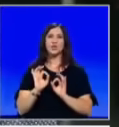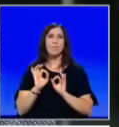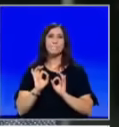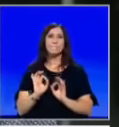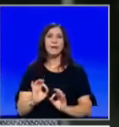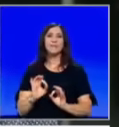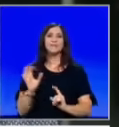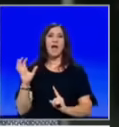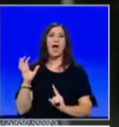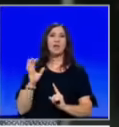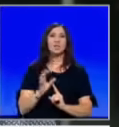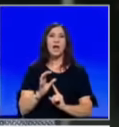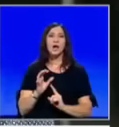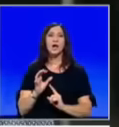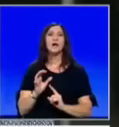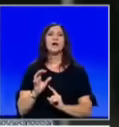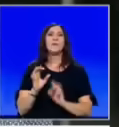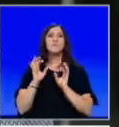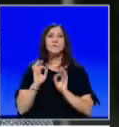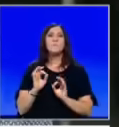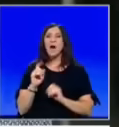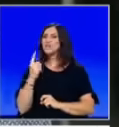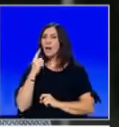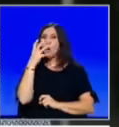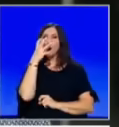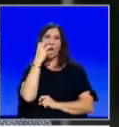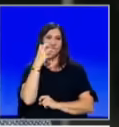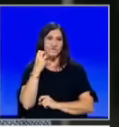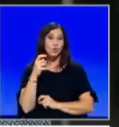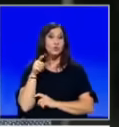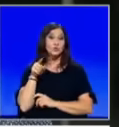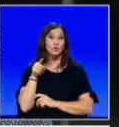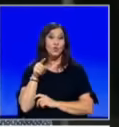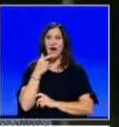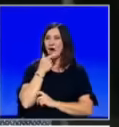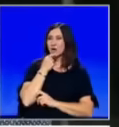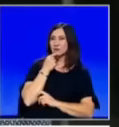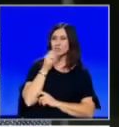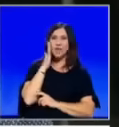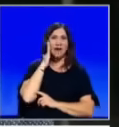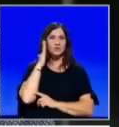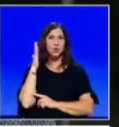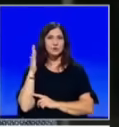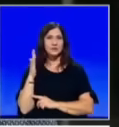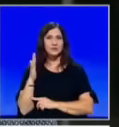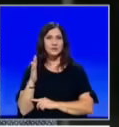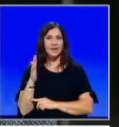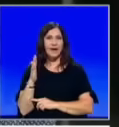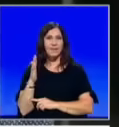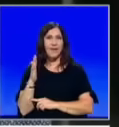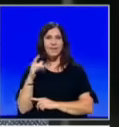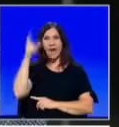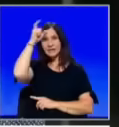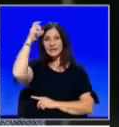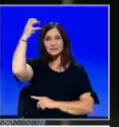за атака от типа самотен вълк. Това разпознаване от страна на